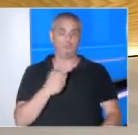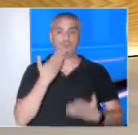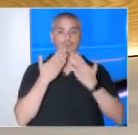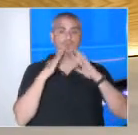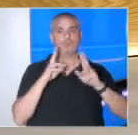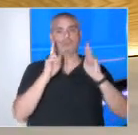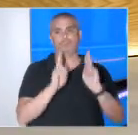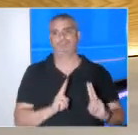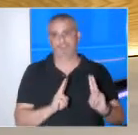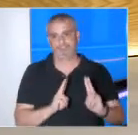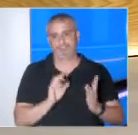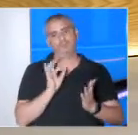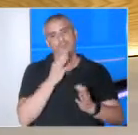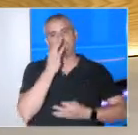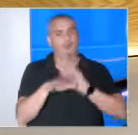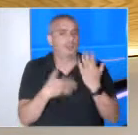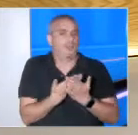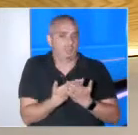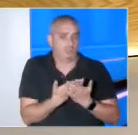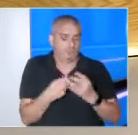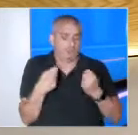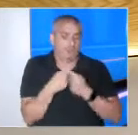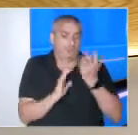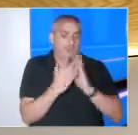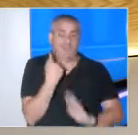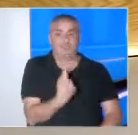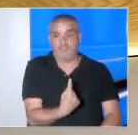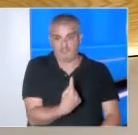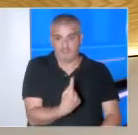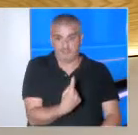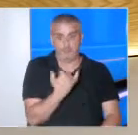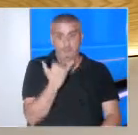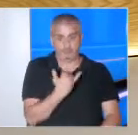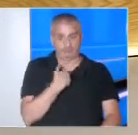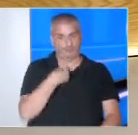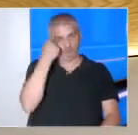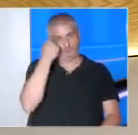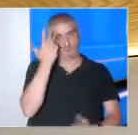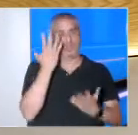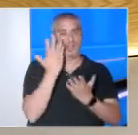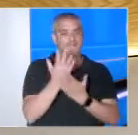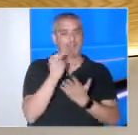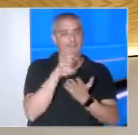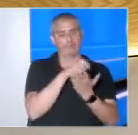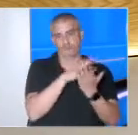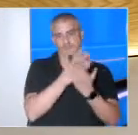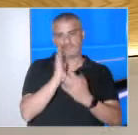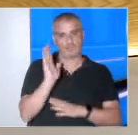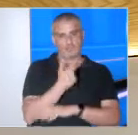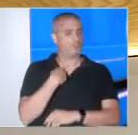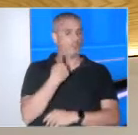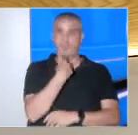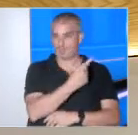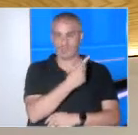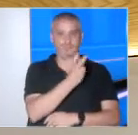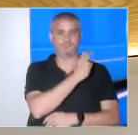הקבינט הופסקה לצורך התייעצות בנוגע לשריפה. כעת אנחנו יודעים שכמה יישובים כבר פונו. בואו נראה את הדיווח של